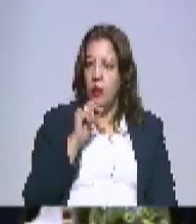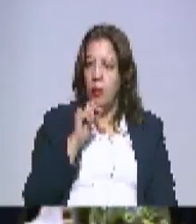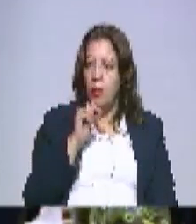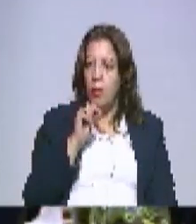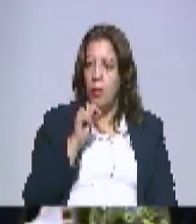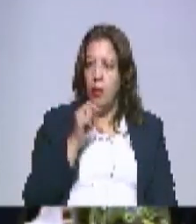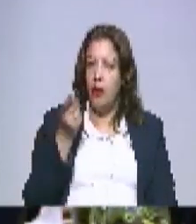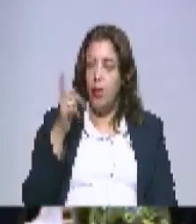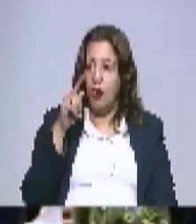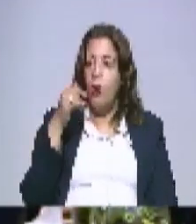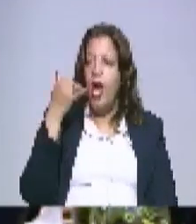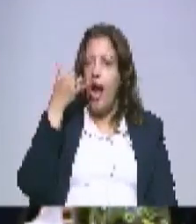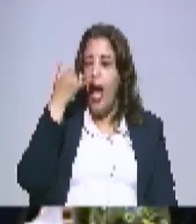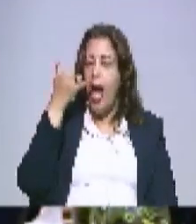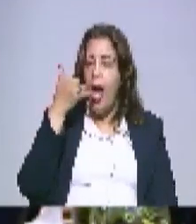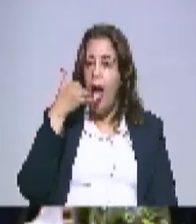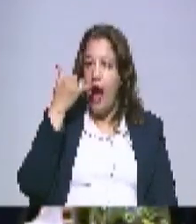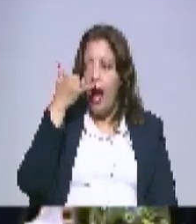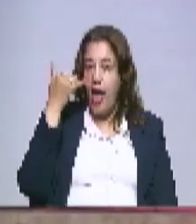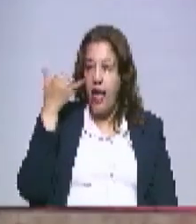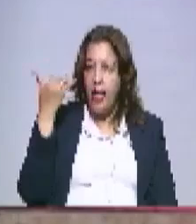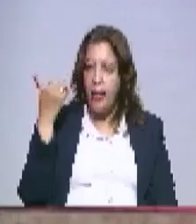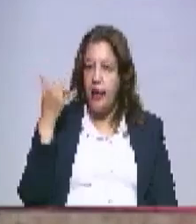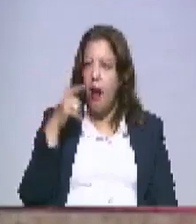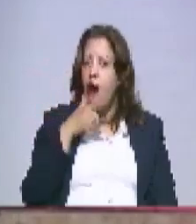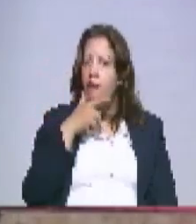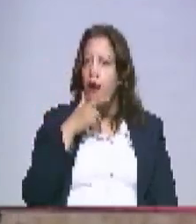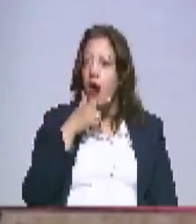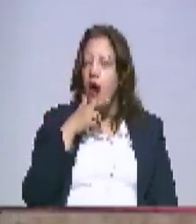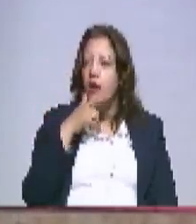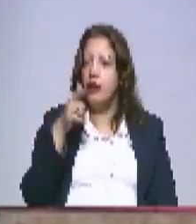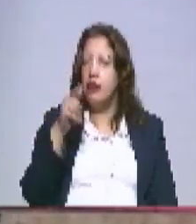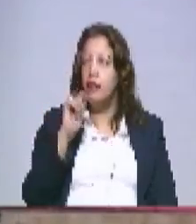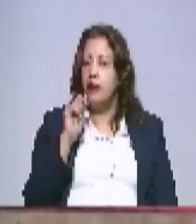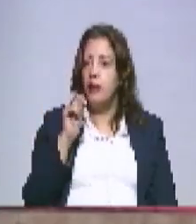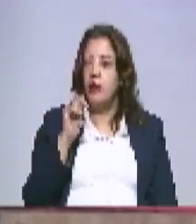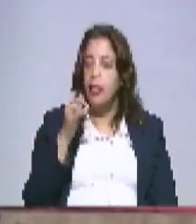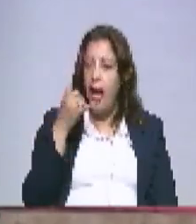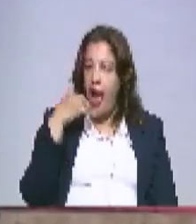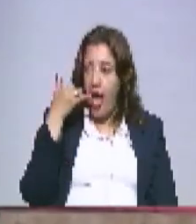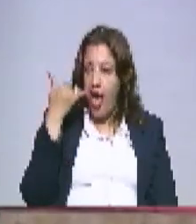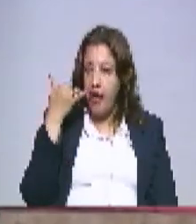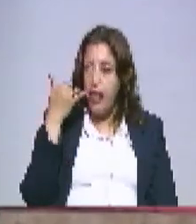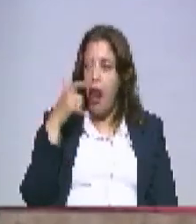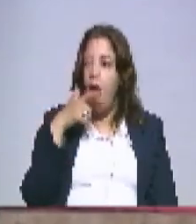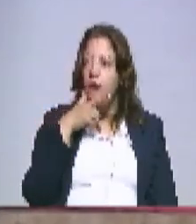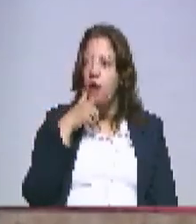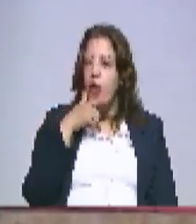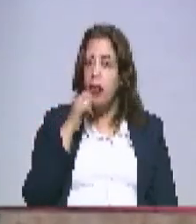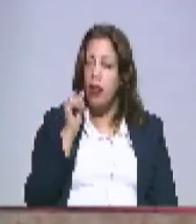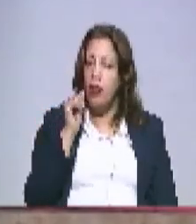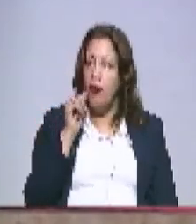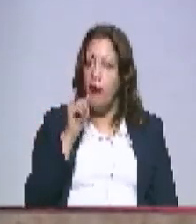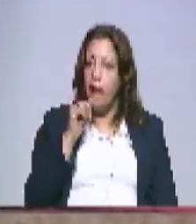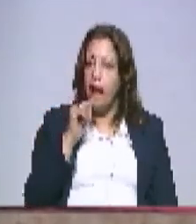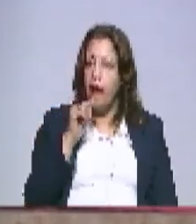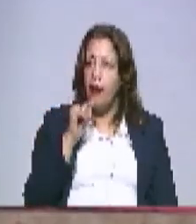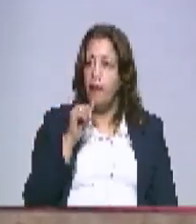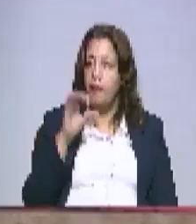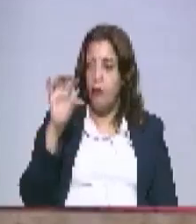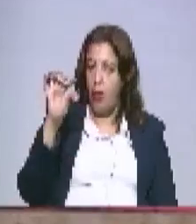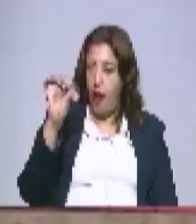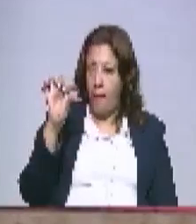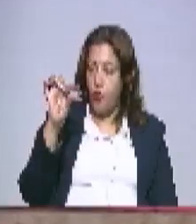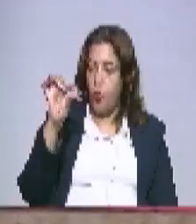تمام. نحط معانا شويه عسل نحل، ده يكسر بقى الحده بتاعت الصويا. هو بيبقى محلون شويه كده.